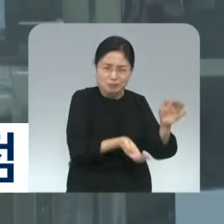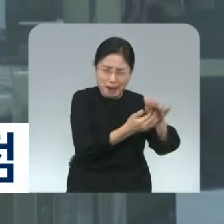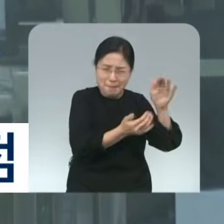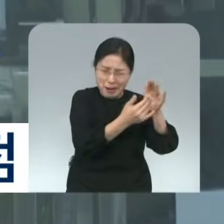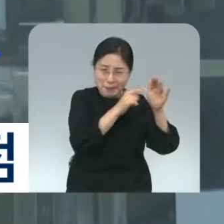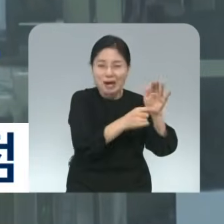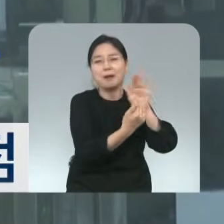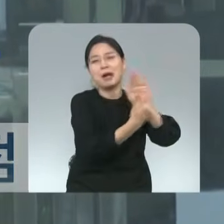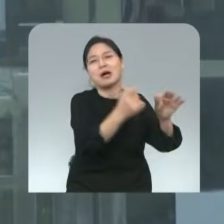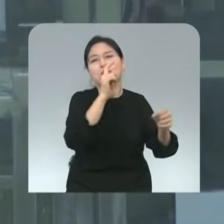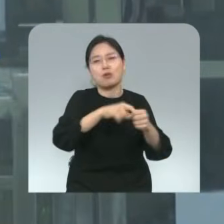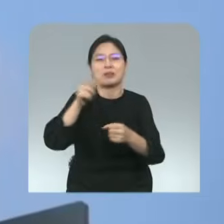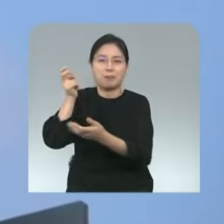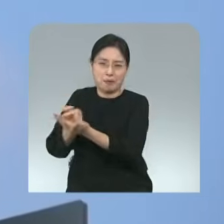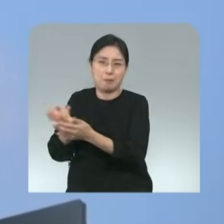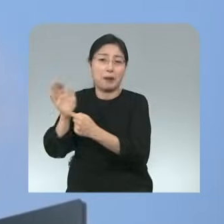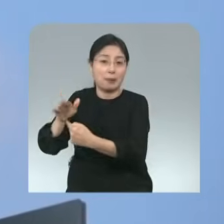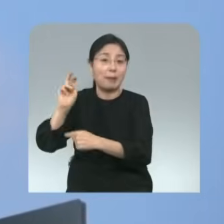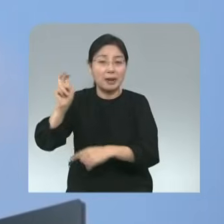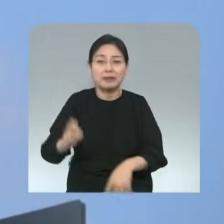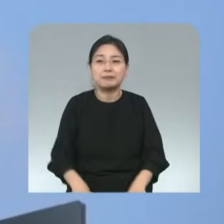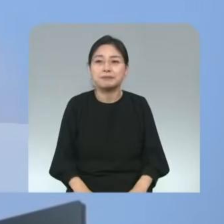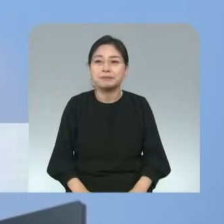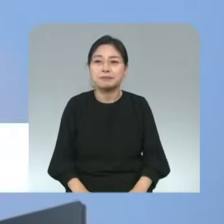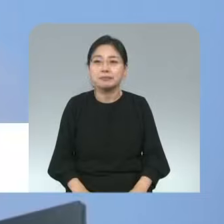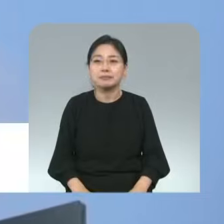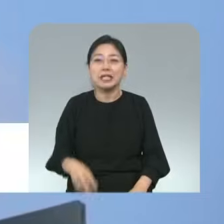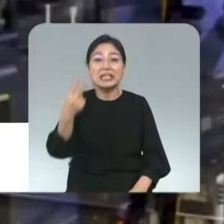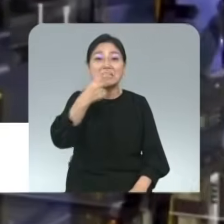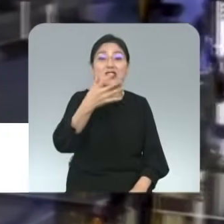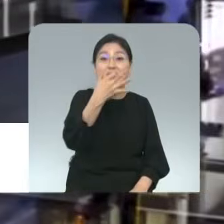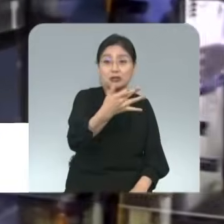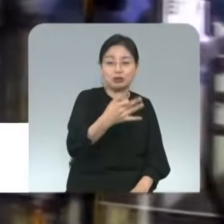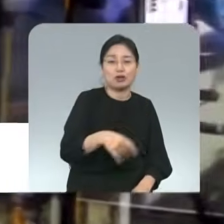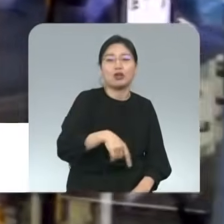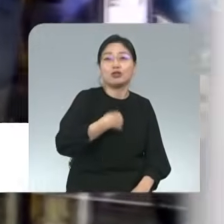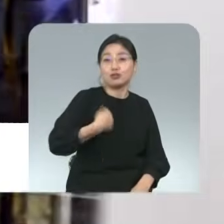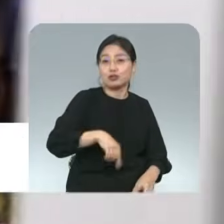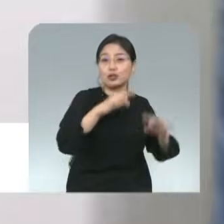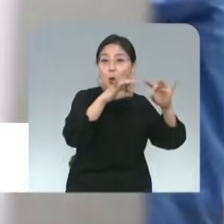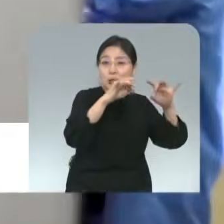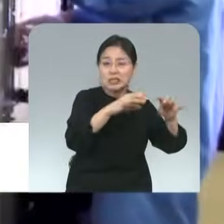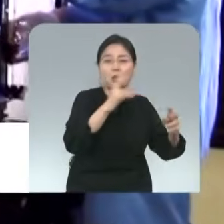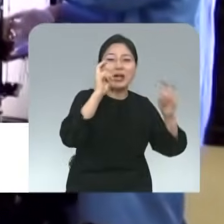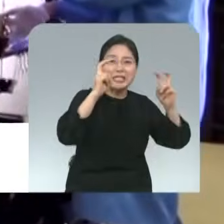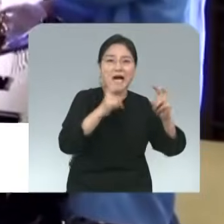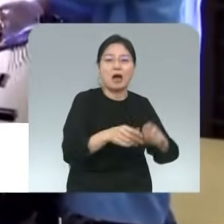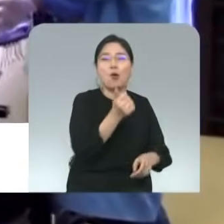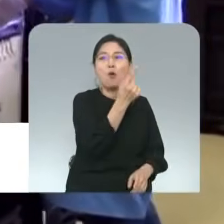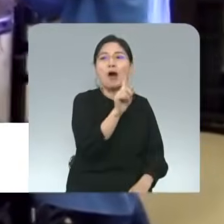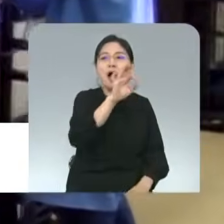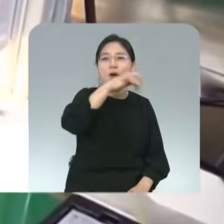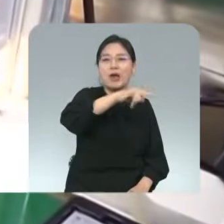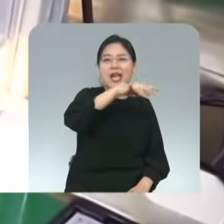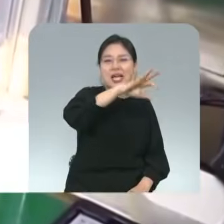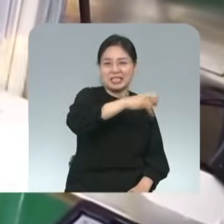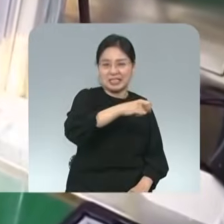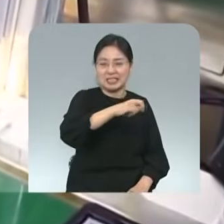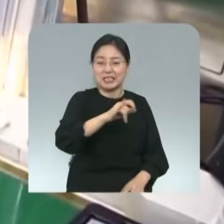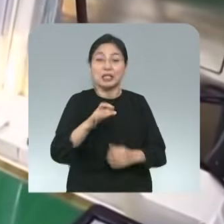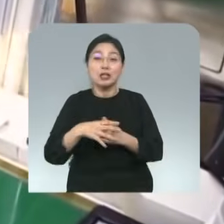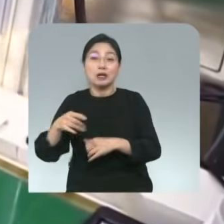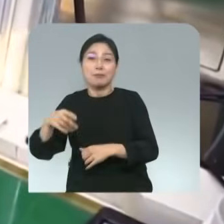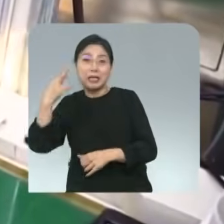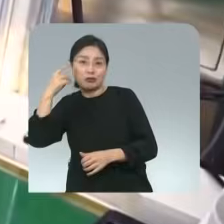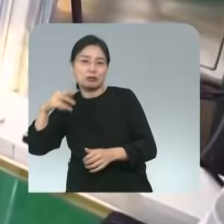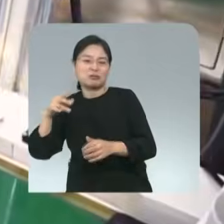데 초점이 맞춰져 있습니다. 지난 2019년 중국 통신장비업체 화웨이에 치명상을 입혔던 제재와 같은